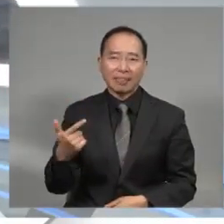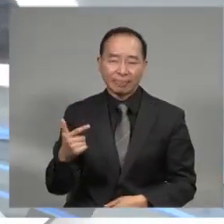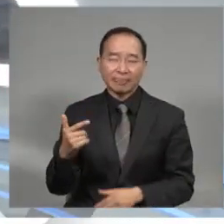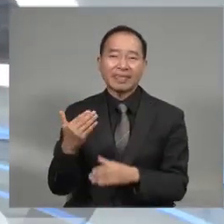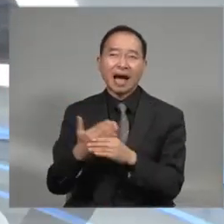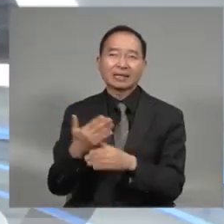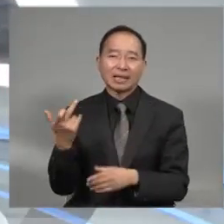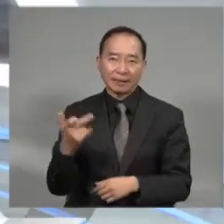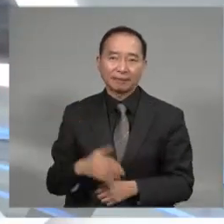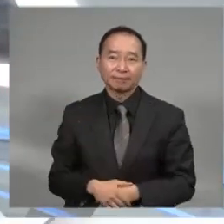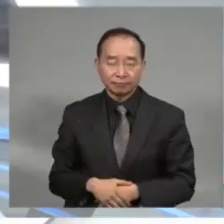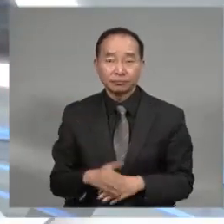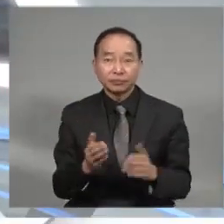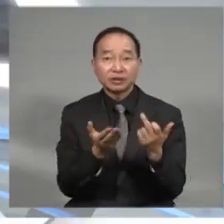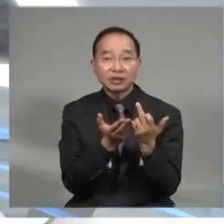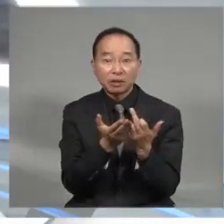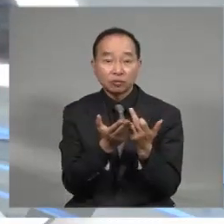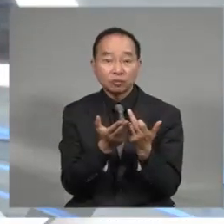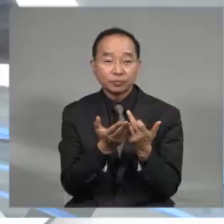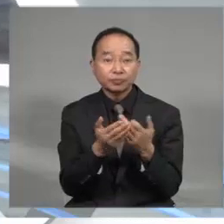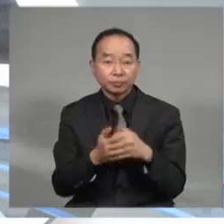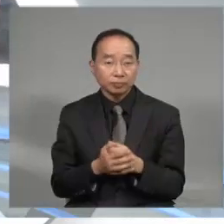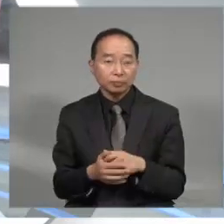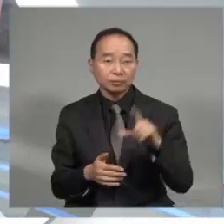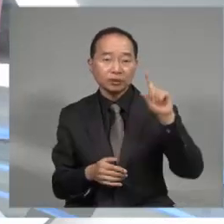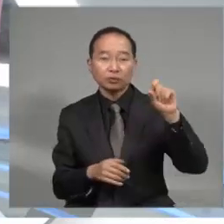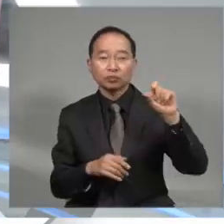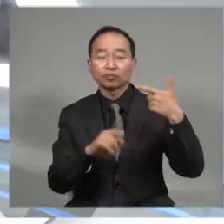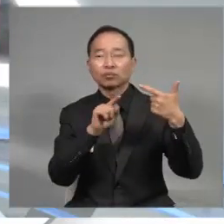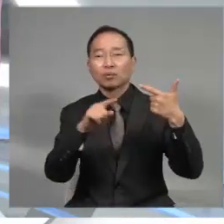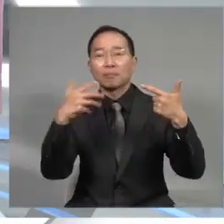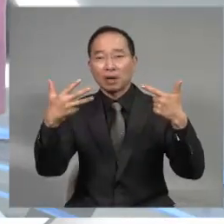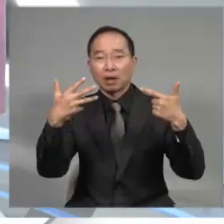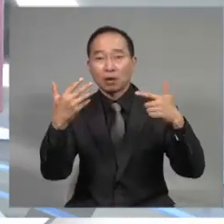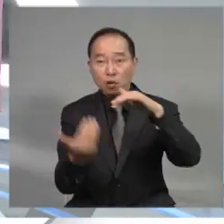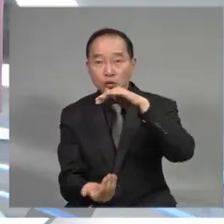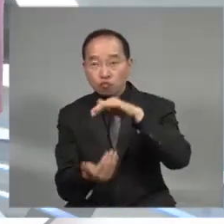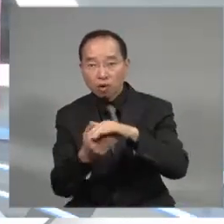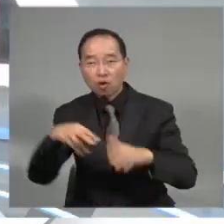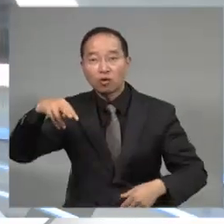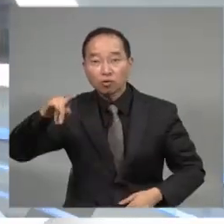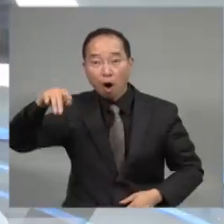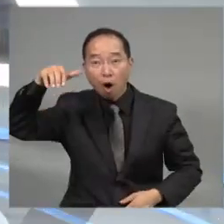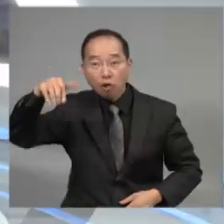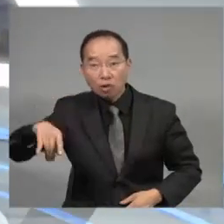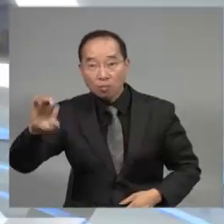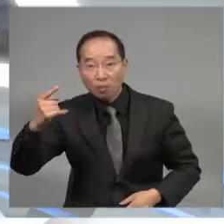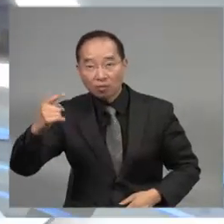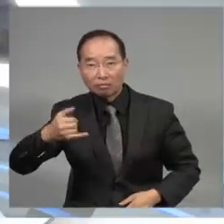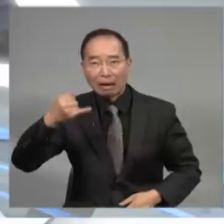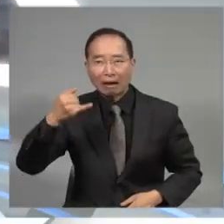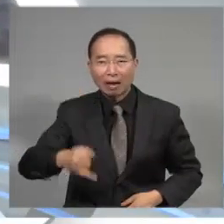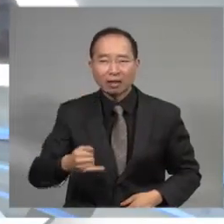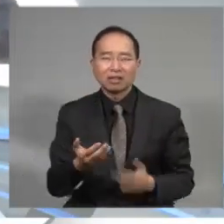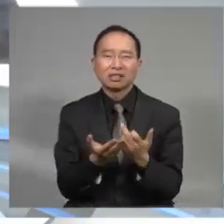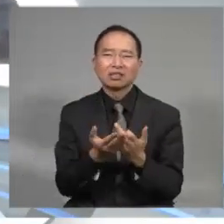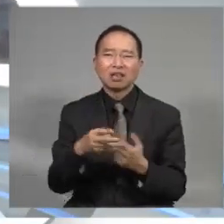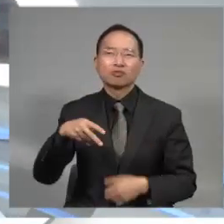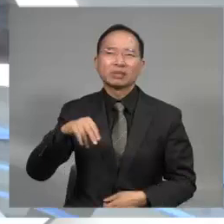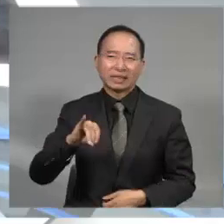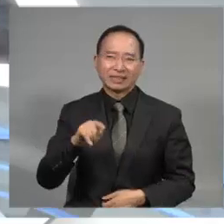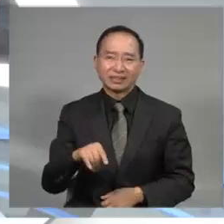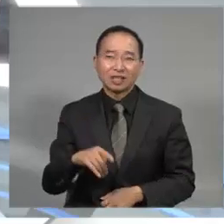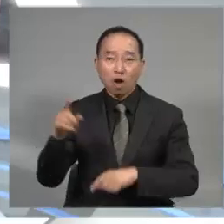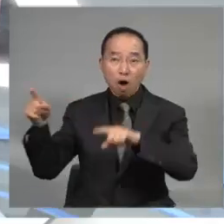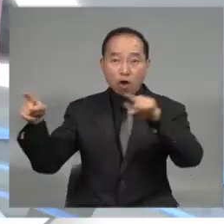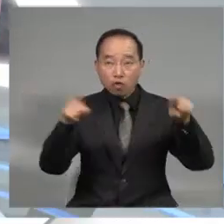제주시입니다. 마지막 16.8%고요. 최고는 서귀포시, 최저는 제주시로 나왔습니다. 전국적으로